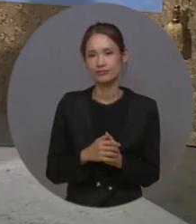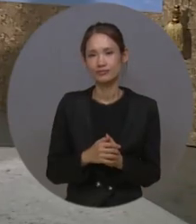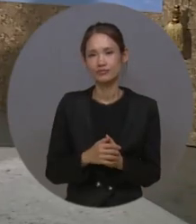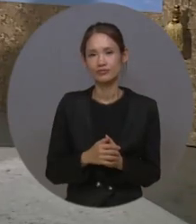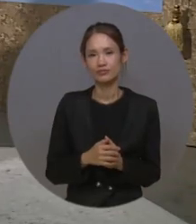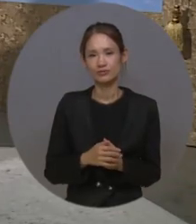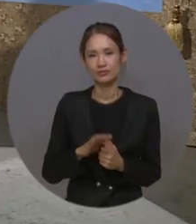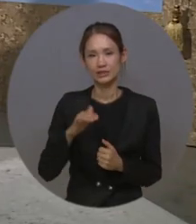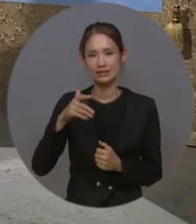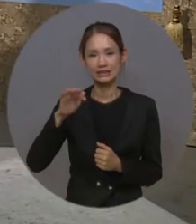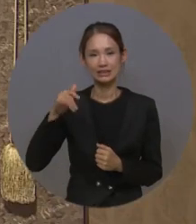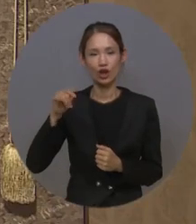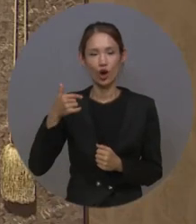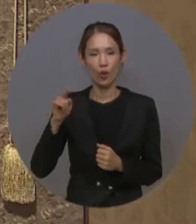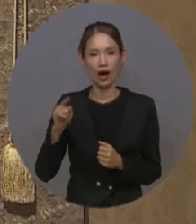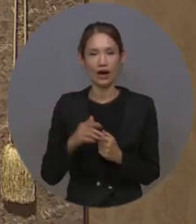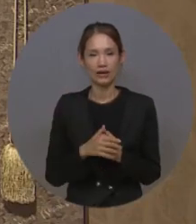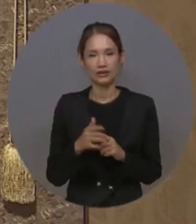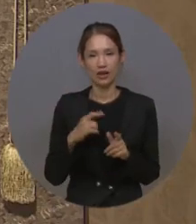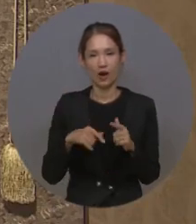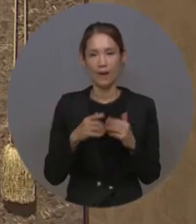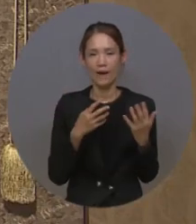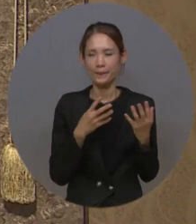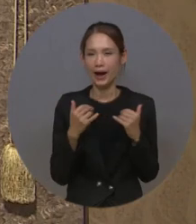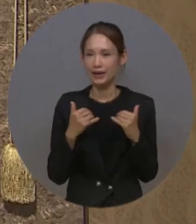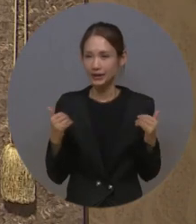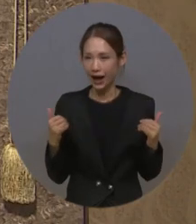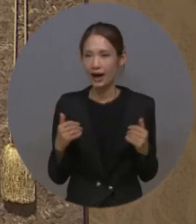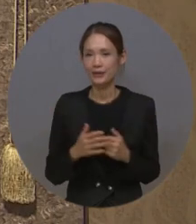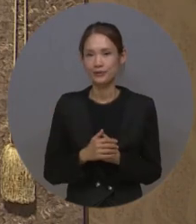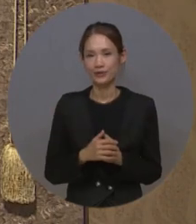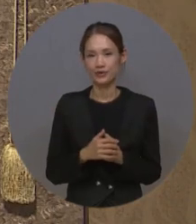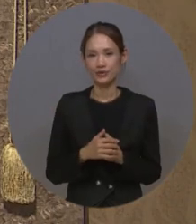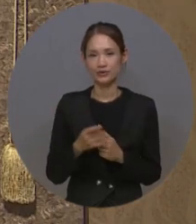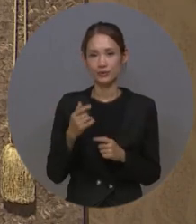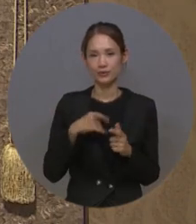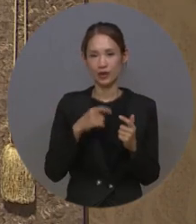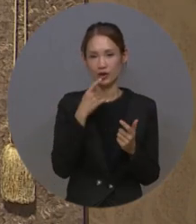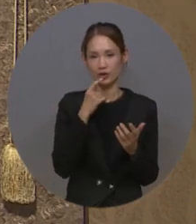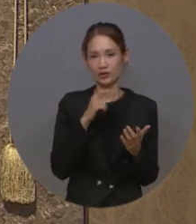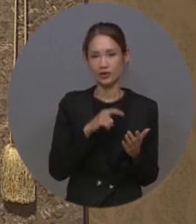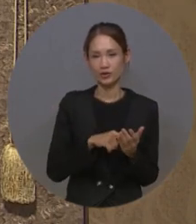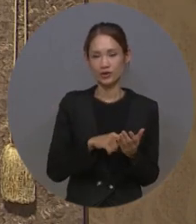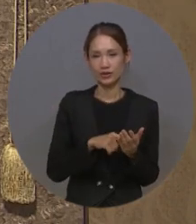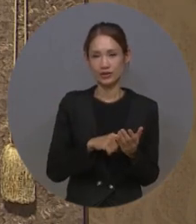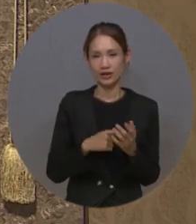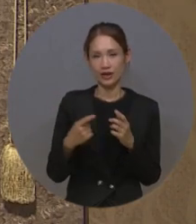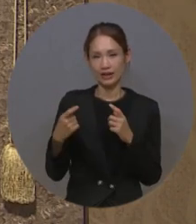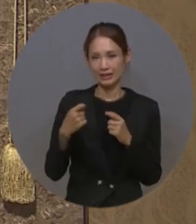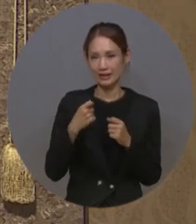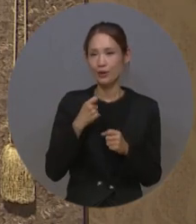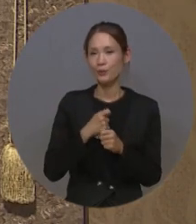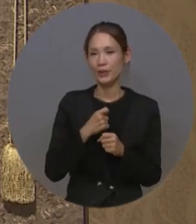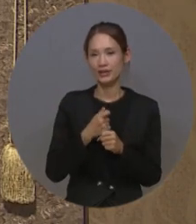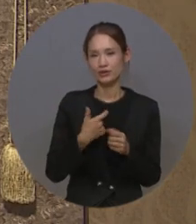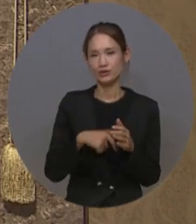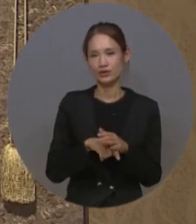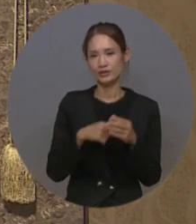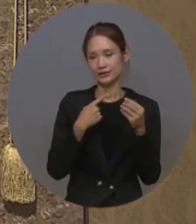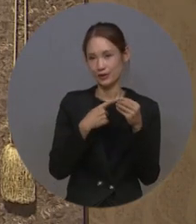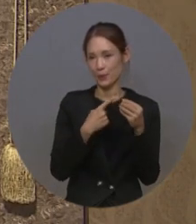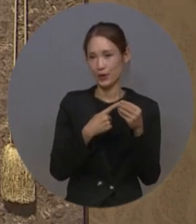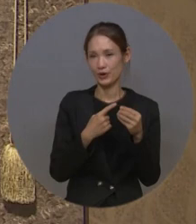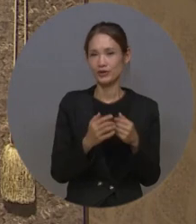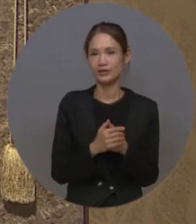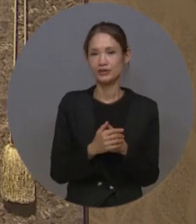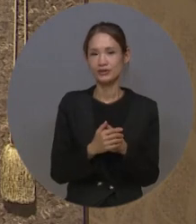지금 디지털화. 예. 그래서 더 많은 사람들에게 좀 더 쉽게 접근할 수 있게 하는 게 번째고요. 네. 물론